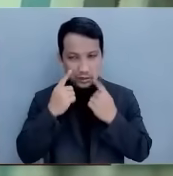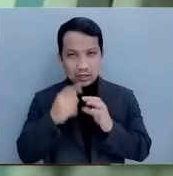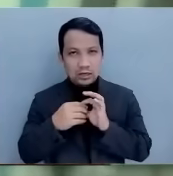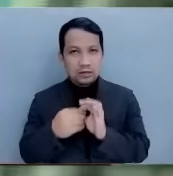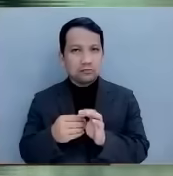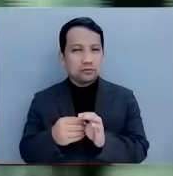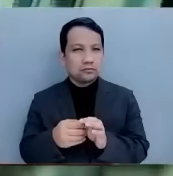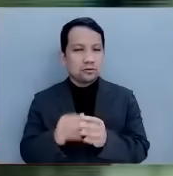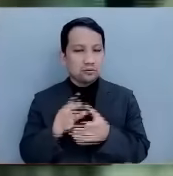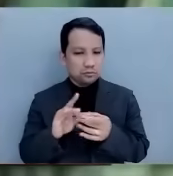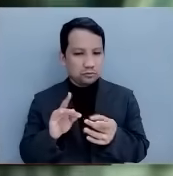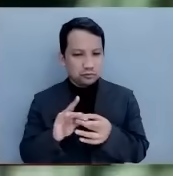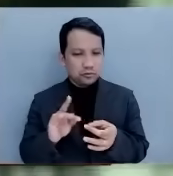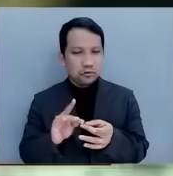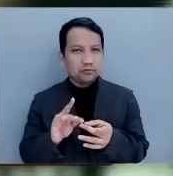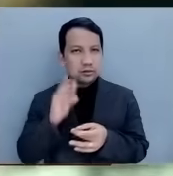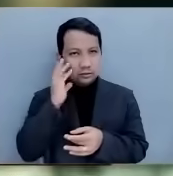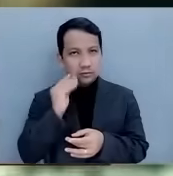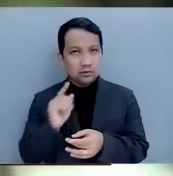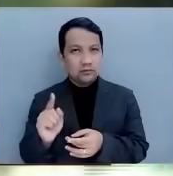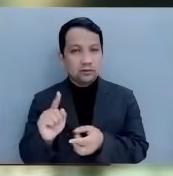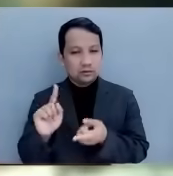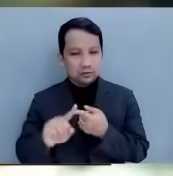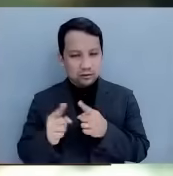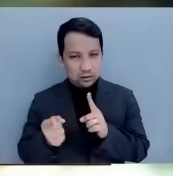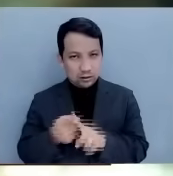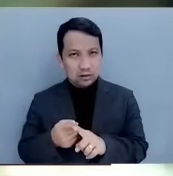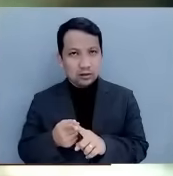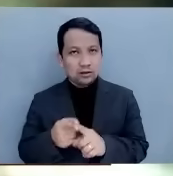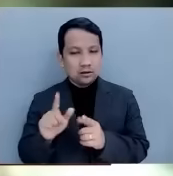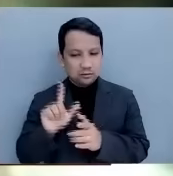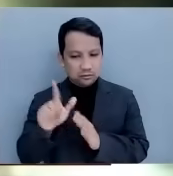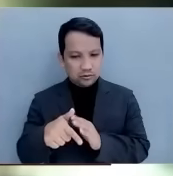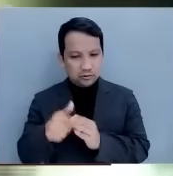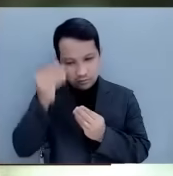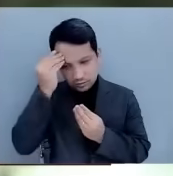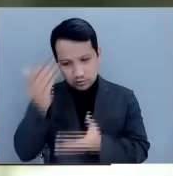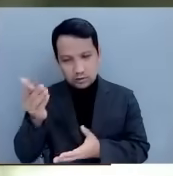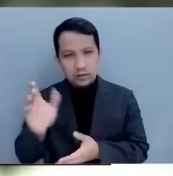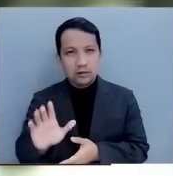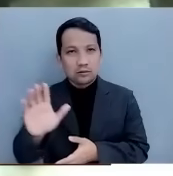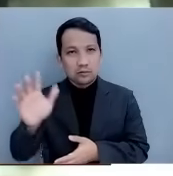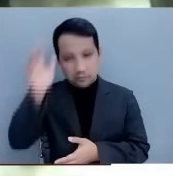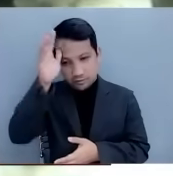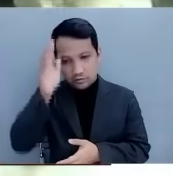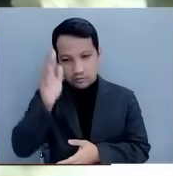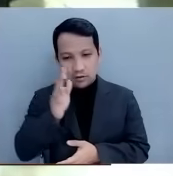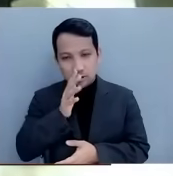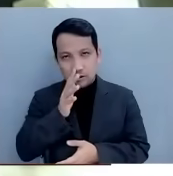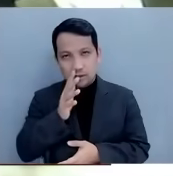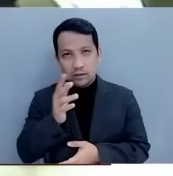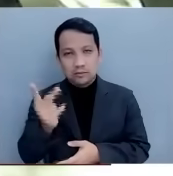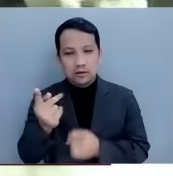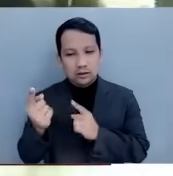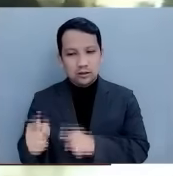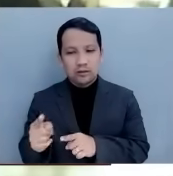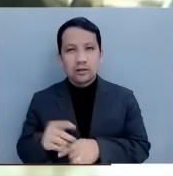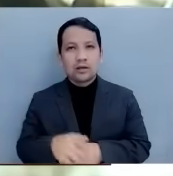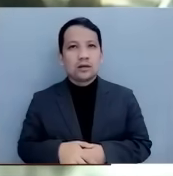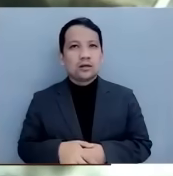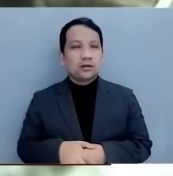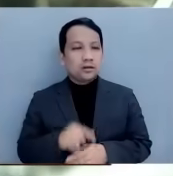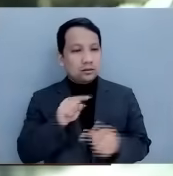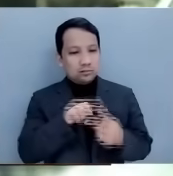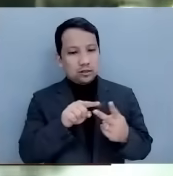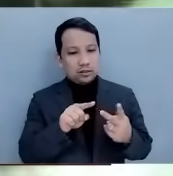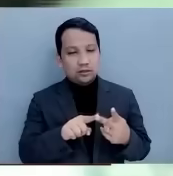nang ikwento ang kanyang dinana sa isang kaibigan. Kalaunay isinumbong na rin niya sa kanyang mga magulang ang nangyari. Ang mga